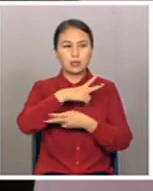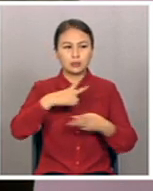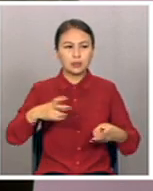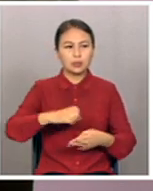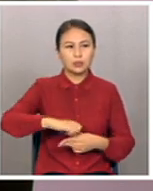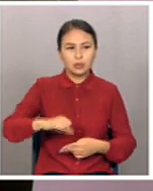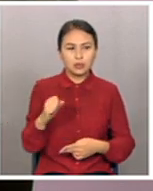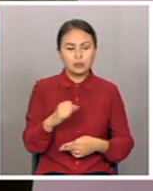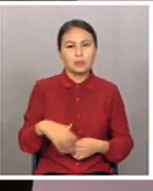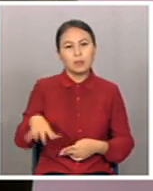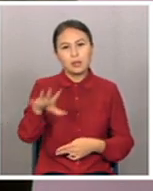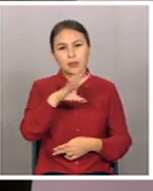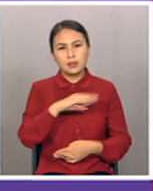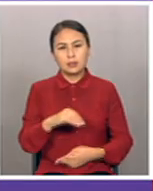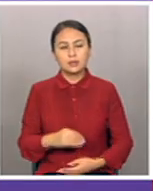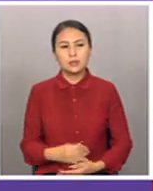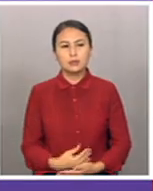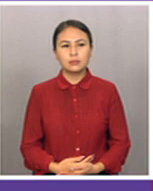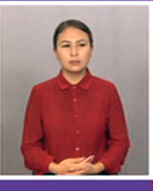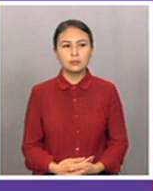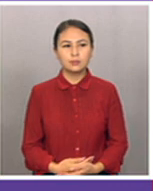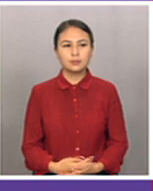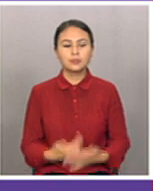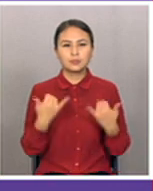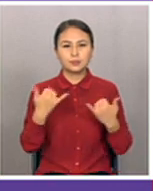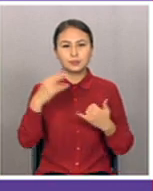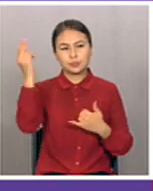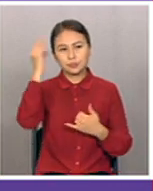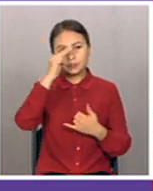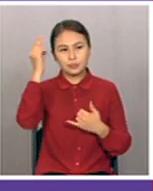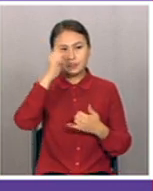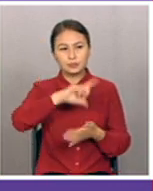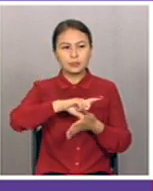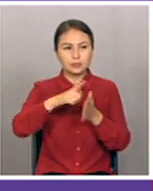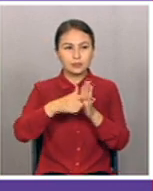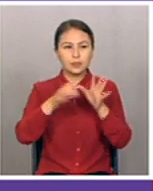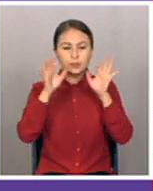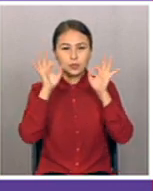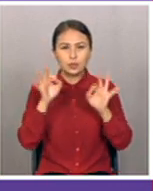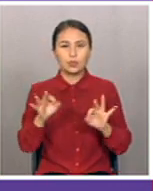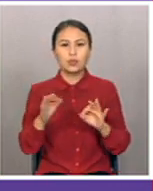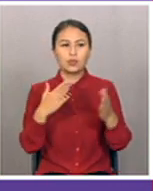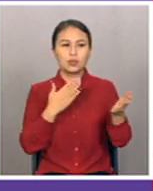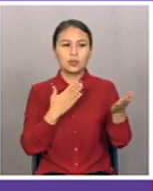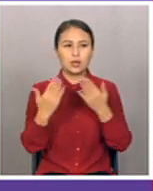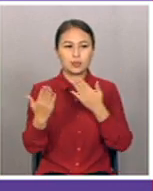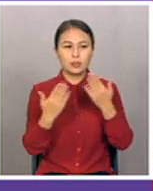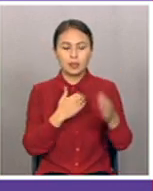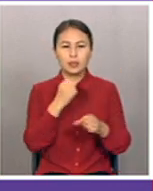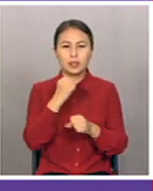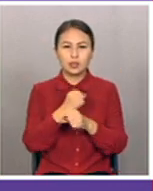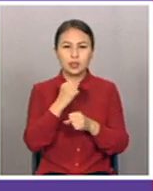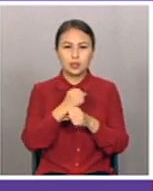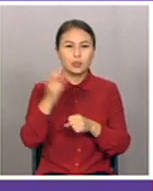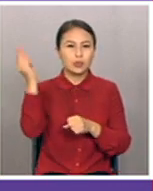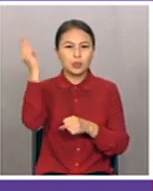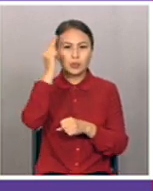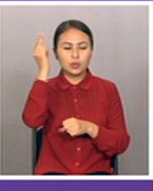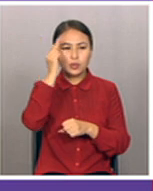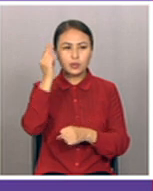дос болайық бәріміз. Бүгінгі сабақта сыныпта дұрыс қарым-қатынас